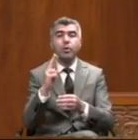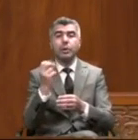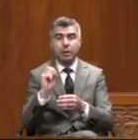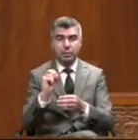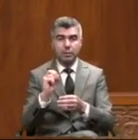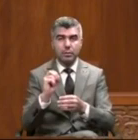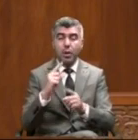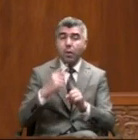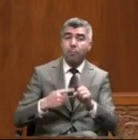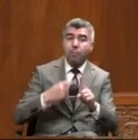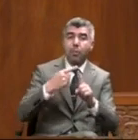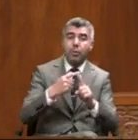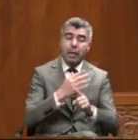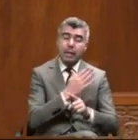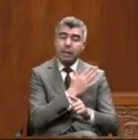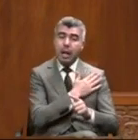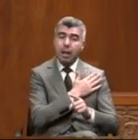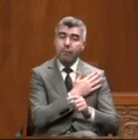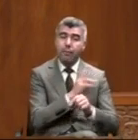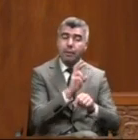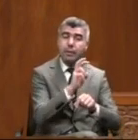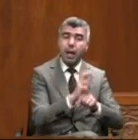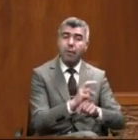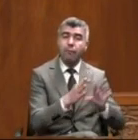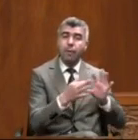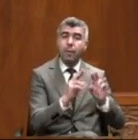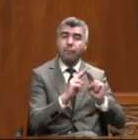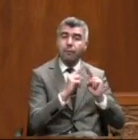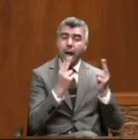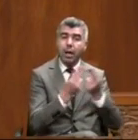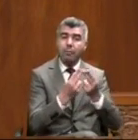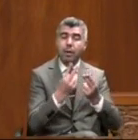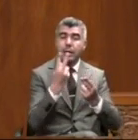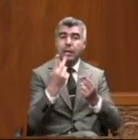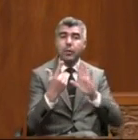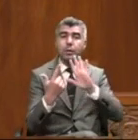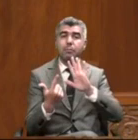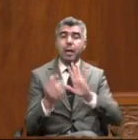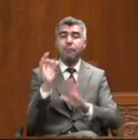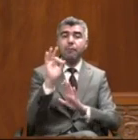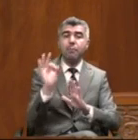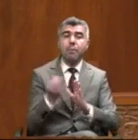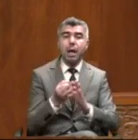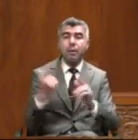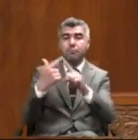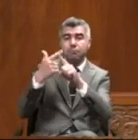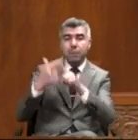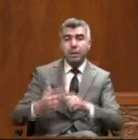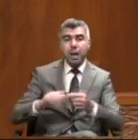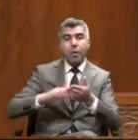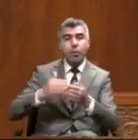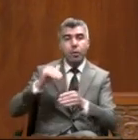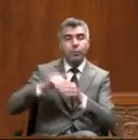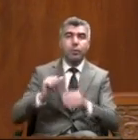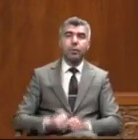وفاق حجم دين الخزينه العموميه 72% من الناتج الداخلي الخام